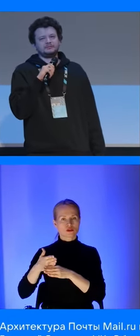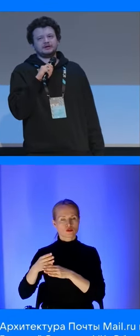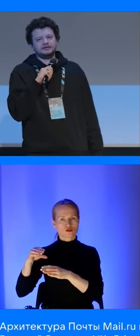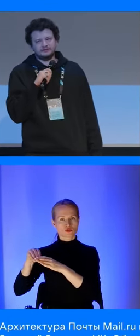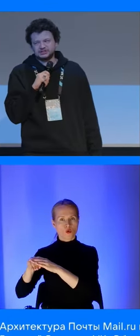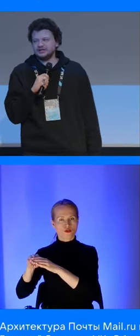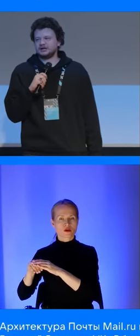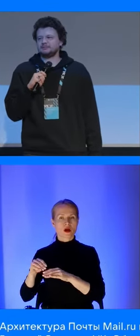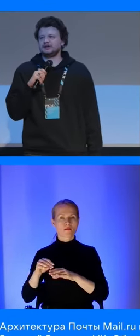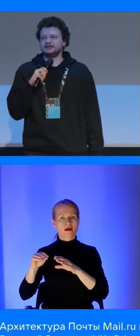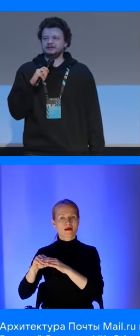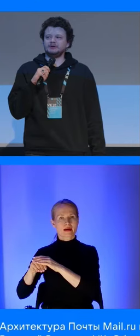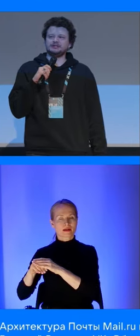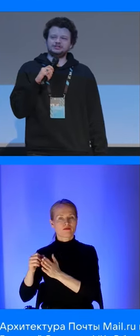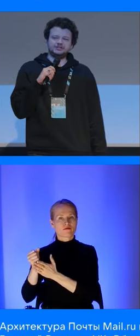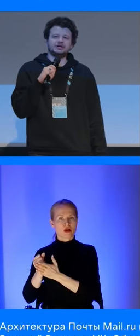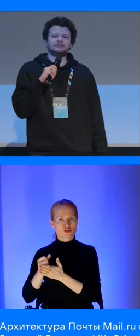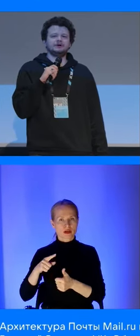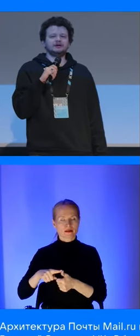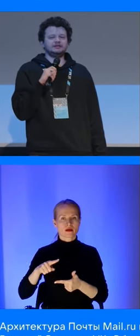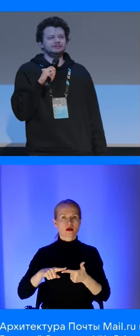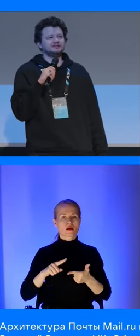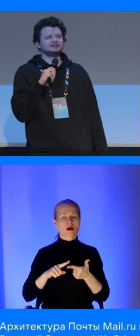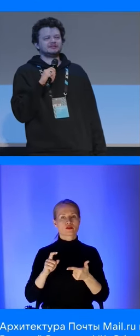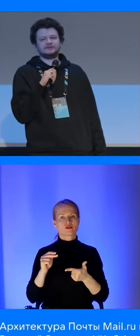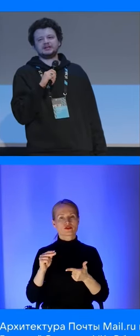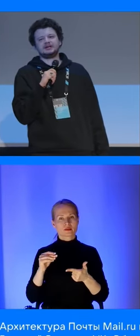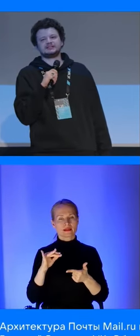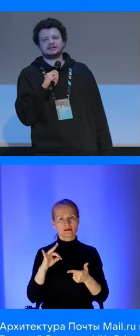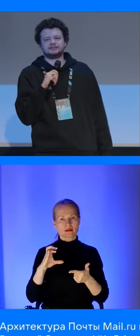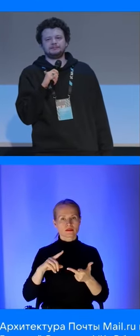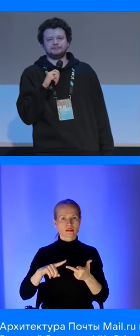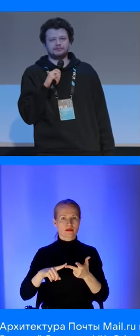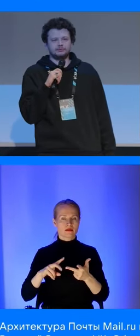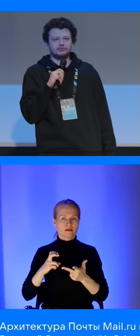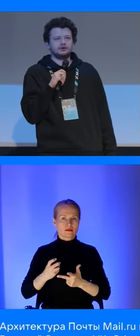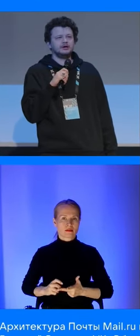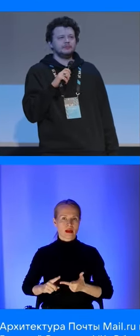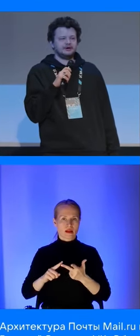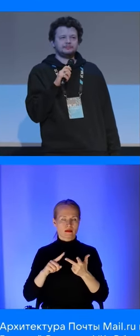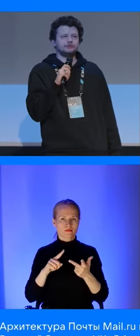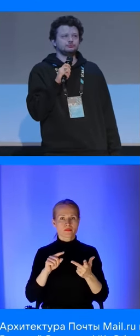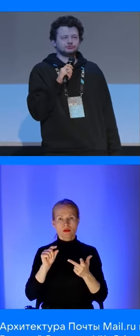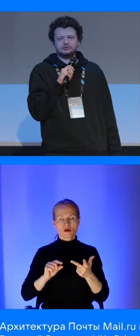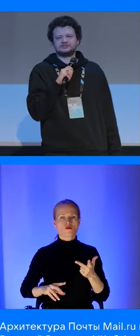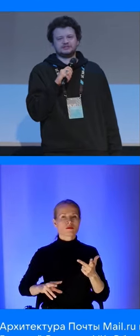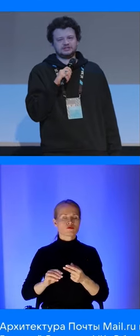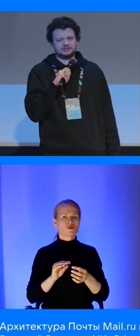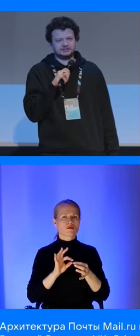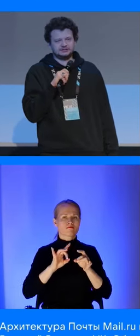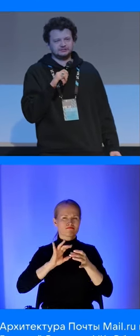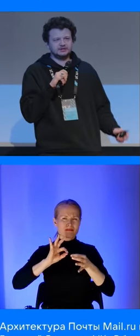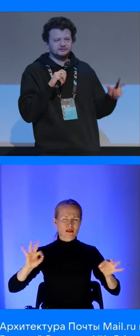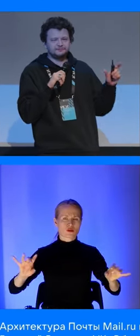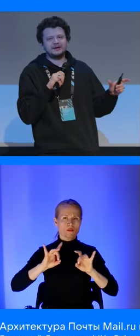то, как мы храним вложения, как мы храним атачи, как мы храним индексы. Там в деталях рассказано про устройство